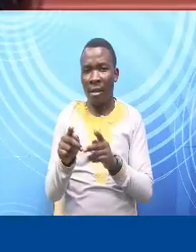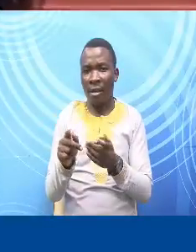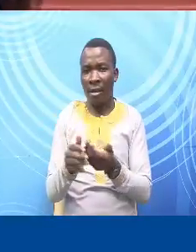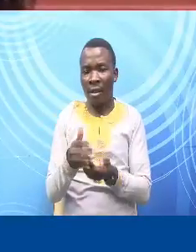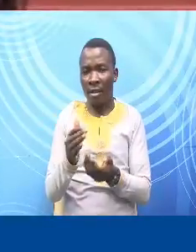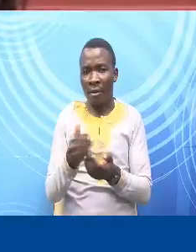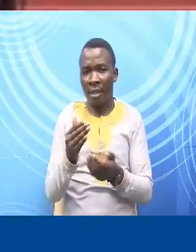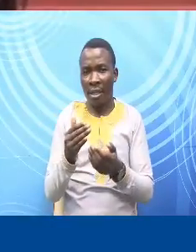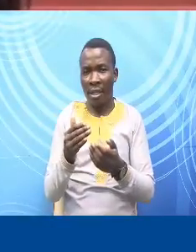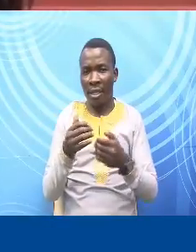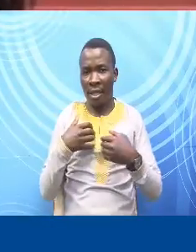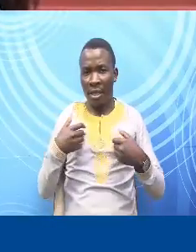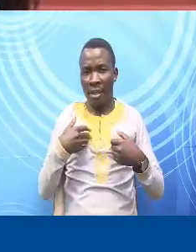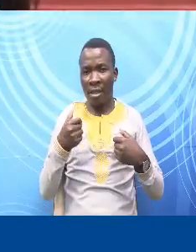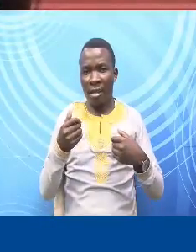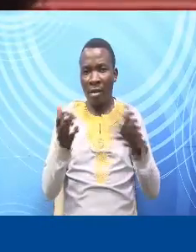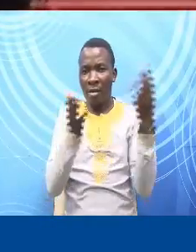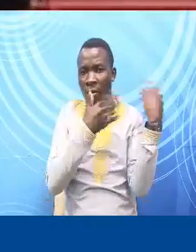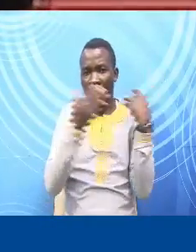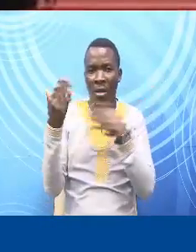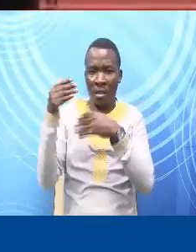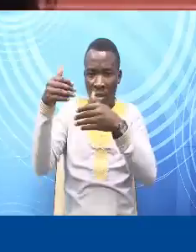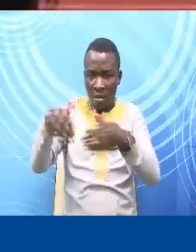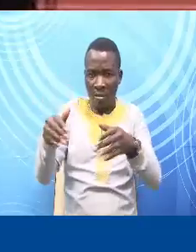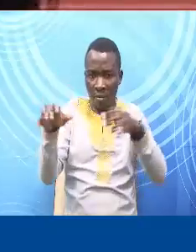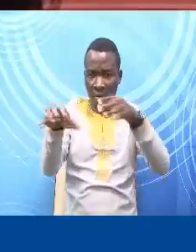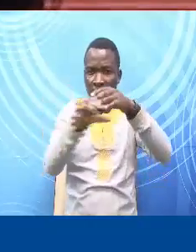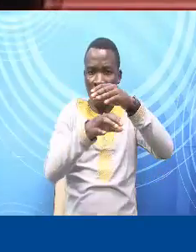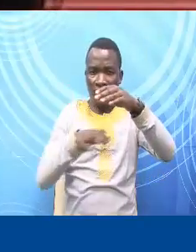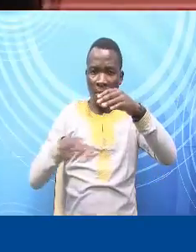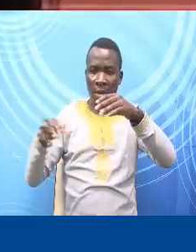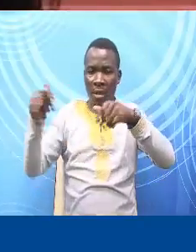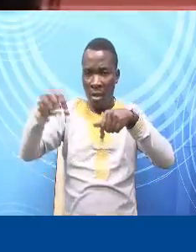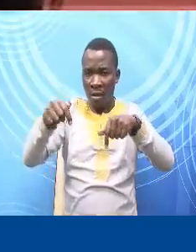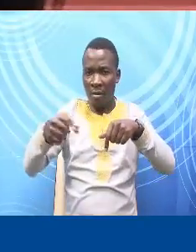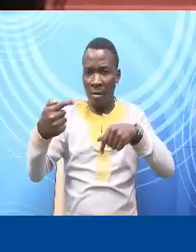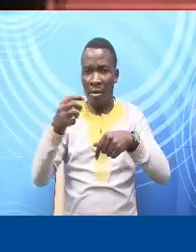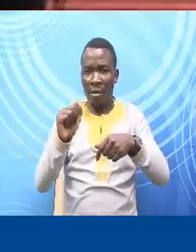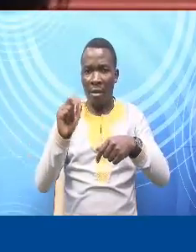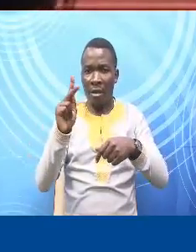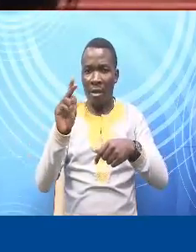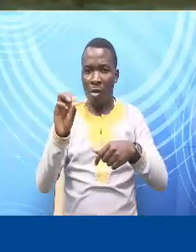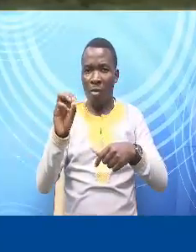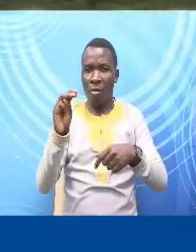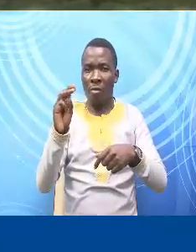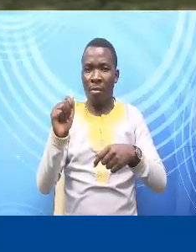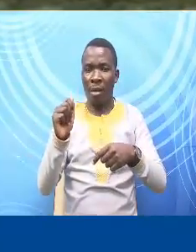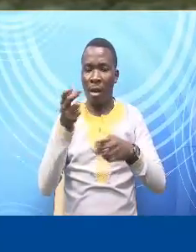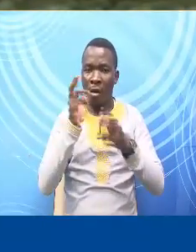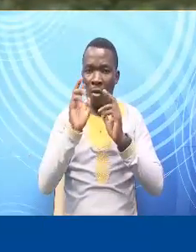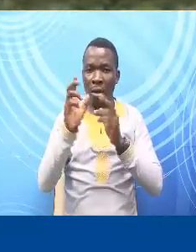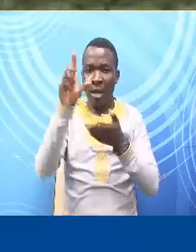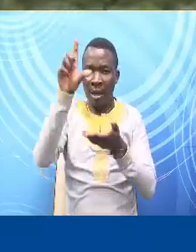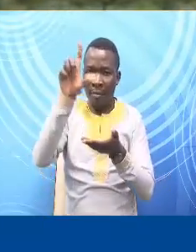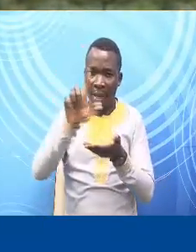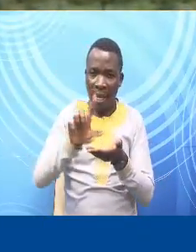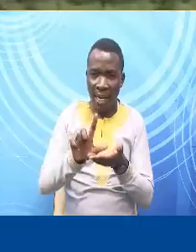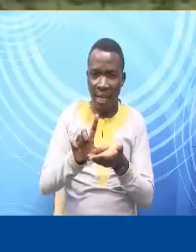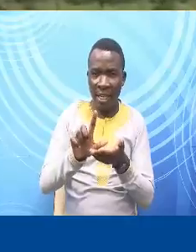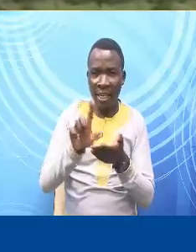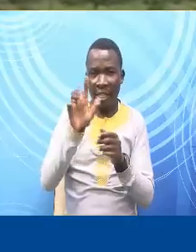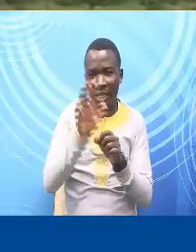bogereza hano nabo muri aka gace ka Gakoma usanga rero byaragabanyije leti